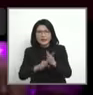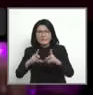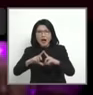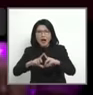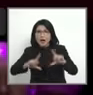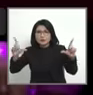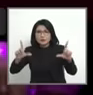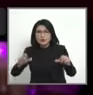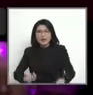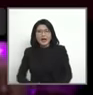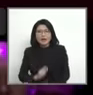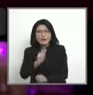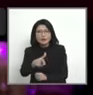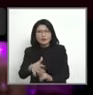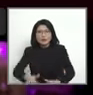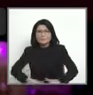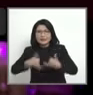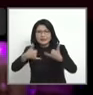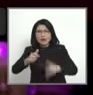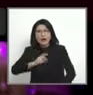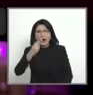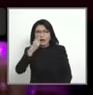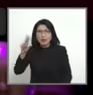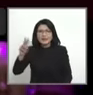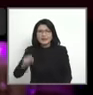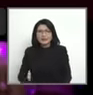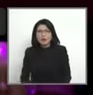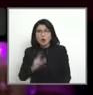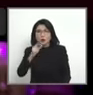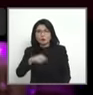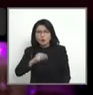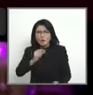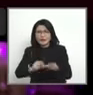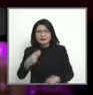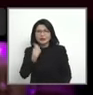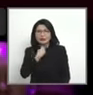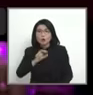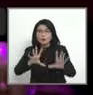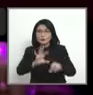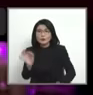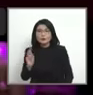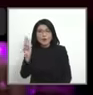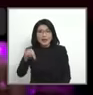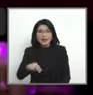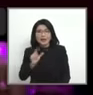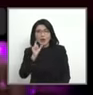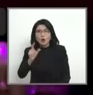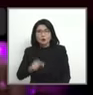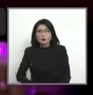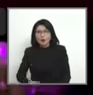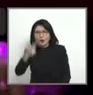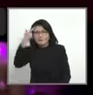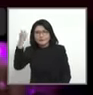pertama sehingga kemudian tidak ada serangan yang langsung menohok ke Beliau sehingga kemudian menjadi kader kalau yang sebelumnya begitu